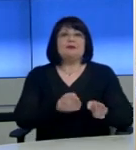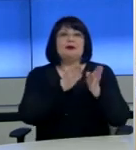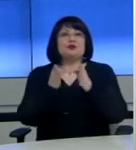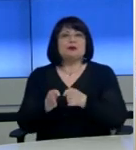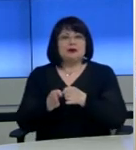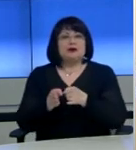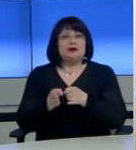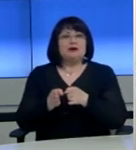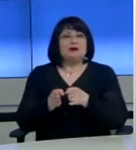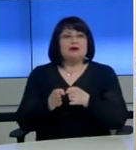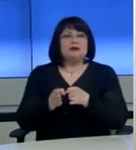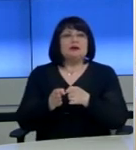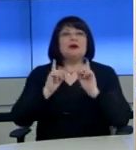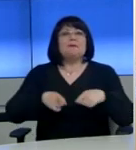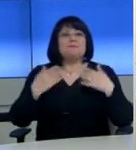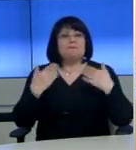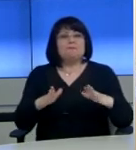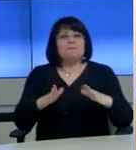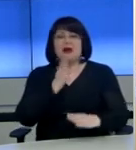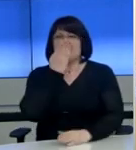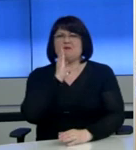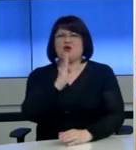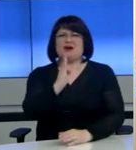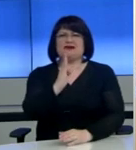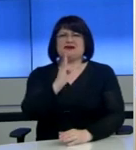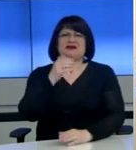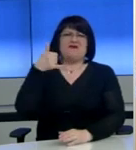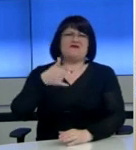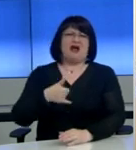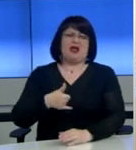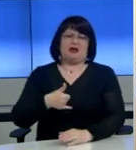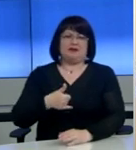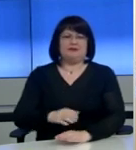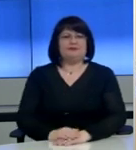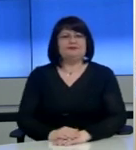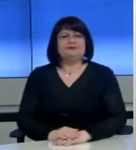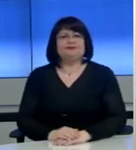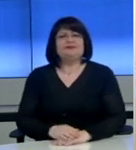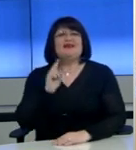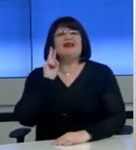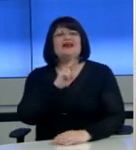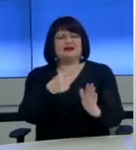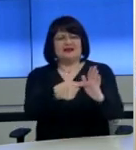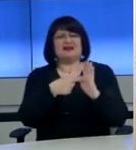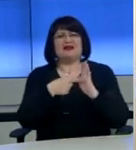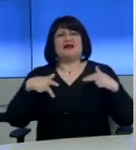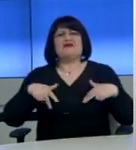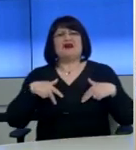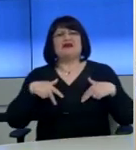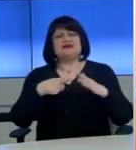ήταν και μία απόφαση βαθιάς υποκρισίας. Τι ακριβώς παριστάνει ο κ. Μητσοτάκης και η κυβέρνησή